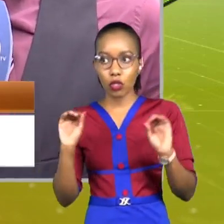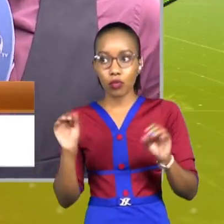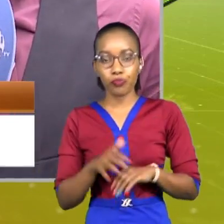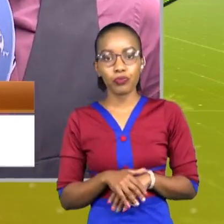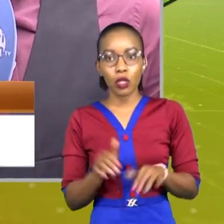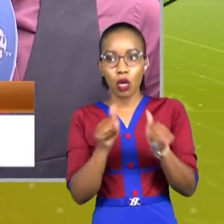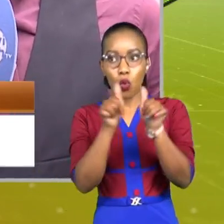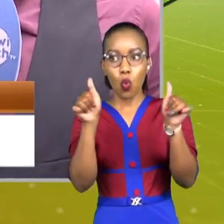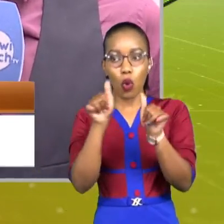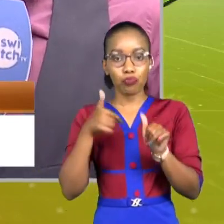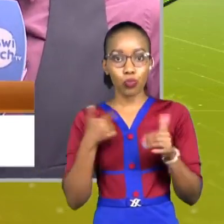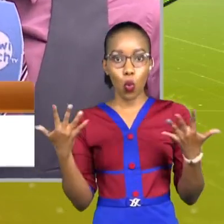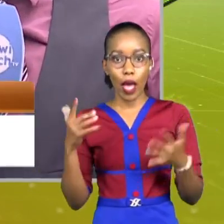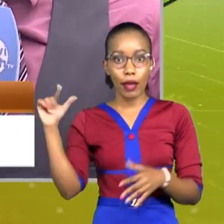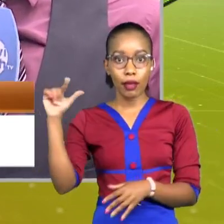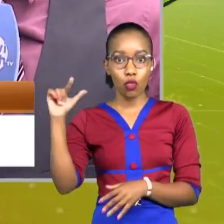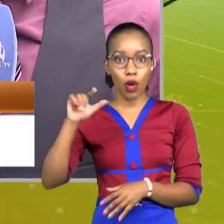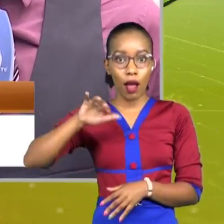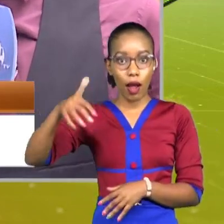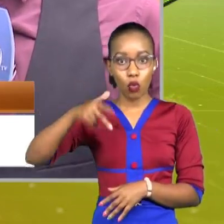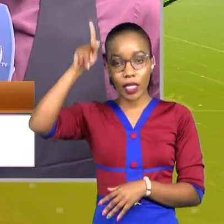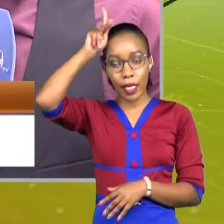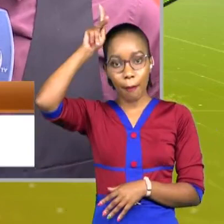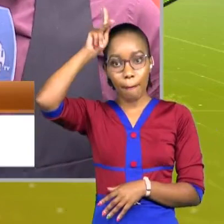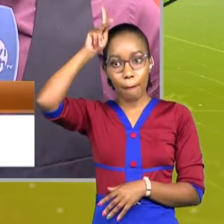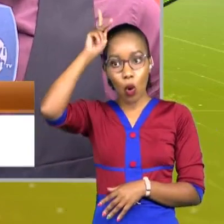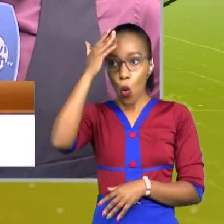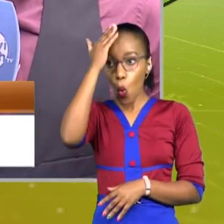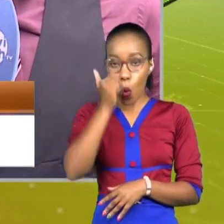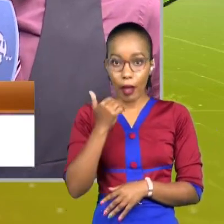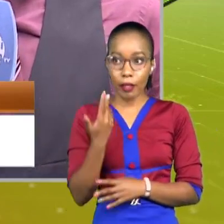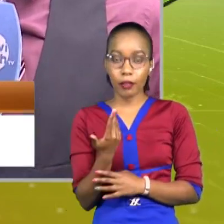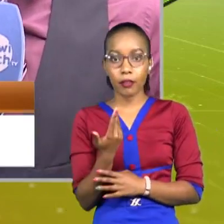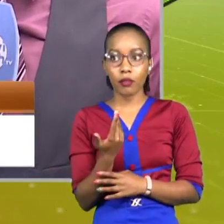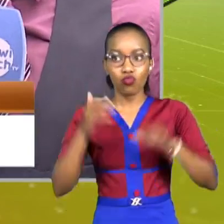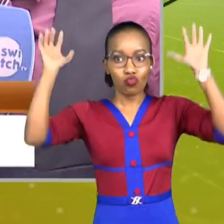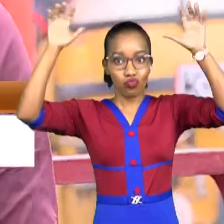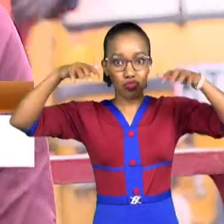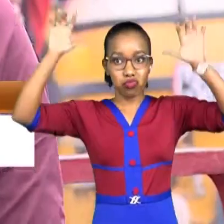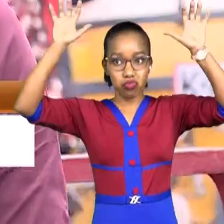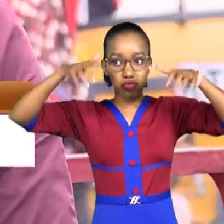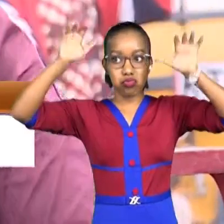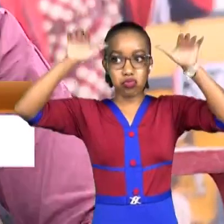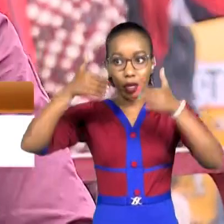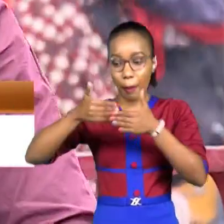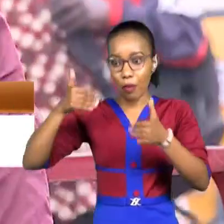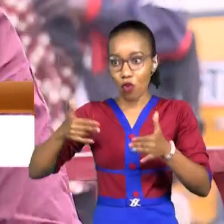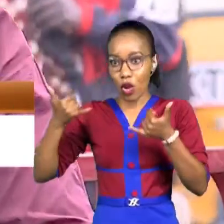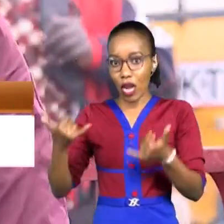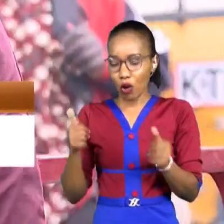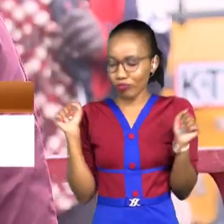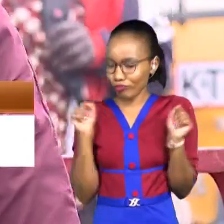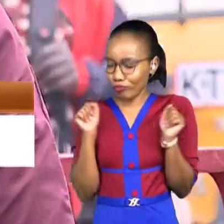Mbashara toka mji wa Githurai kwenye kaunti ya Kiambu, ambapo kunaonekana kulikuwa kumenyesha hapo awali. Hivi sasa kuna baridi